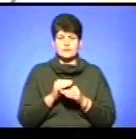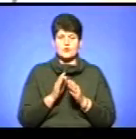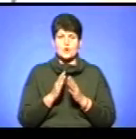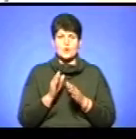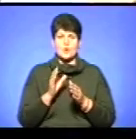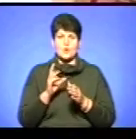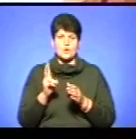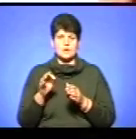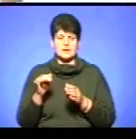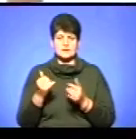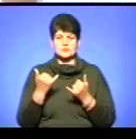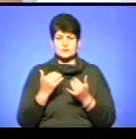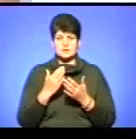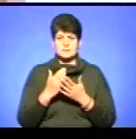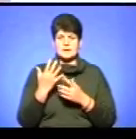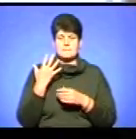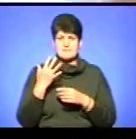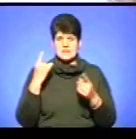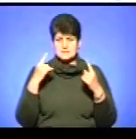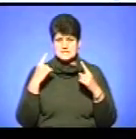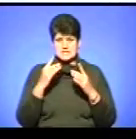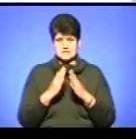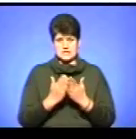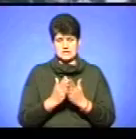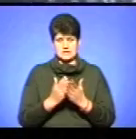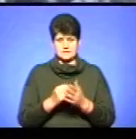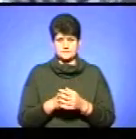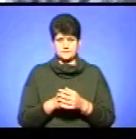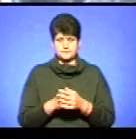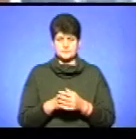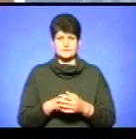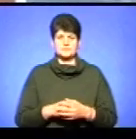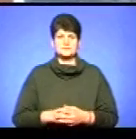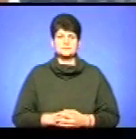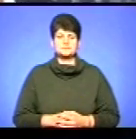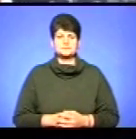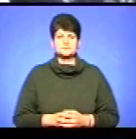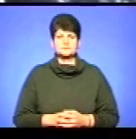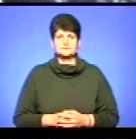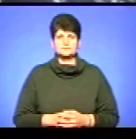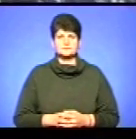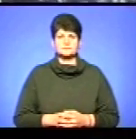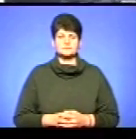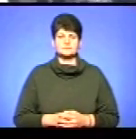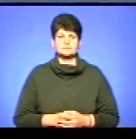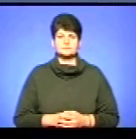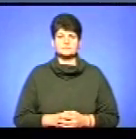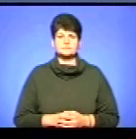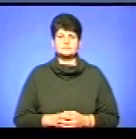яка сьогодні налічує 5 мистецьких книг. Любов Гадомська, Оксана Галіяш, новини.